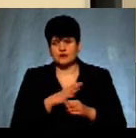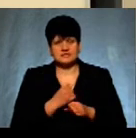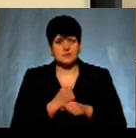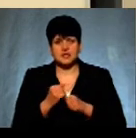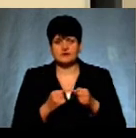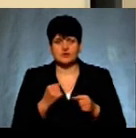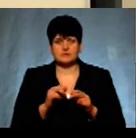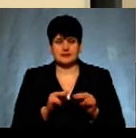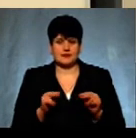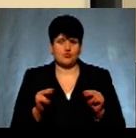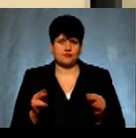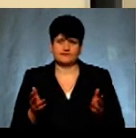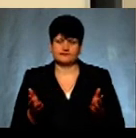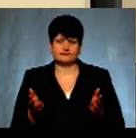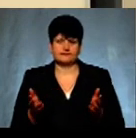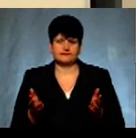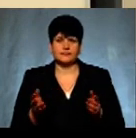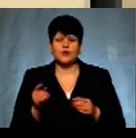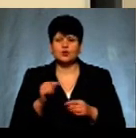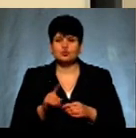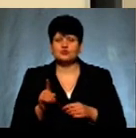працевлаштуванням педагогів. Тому що...